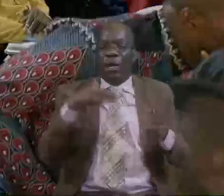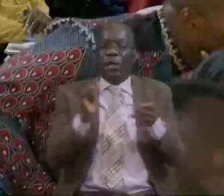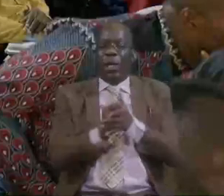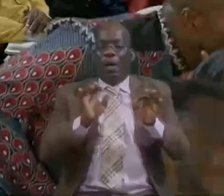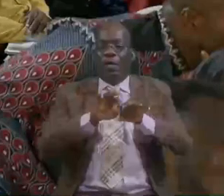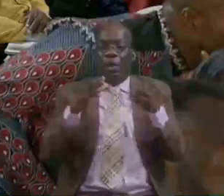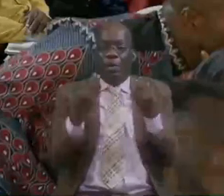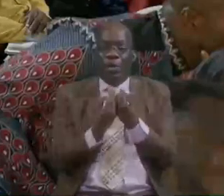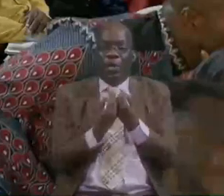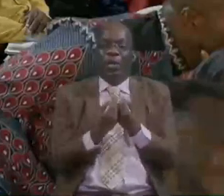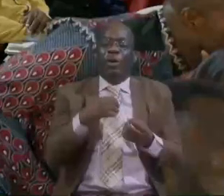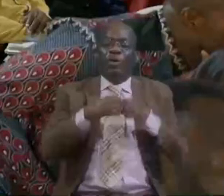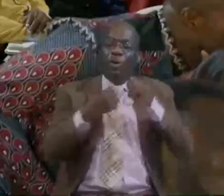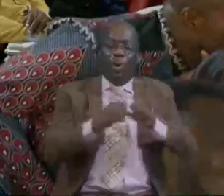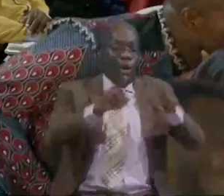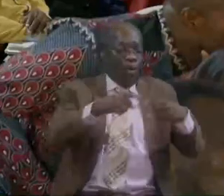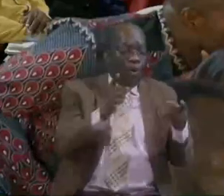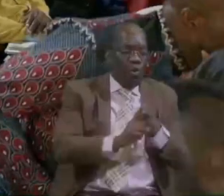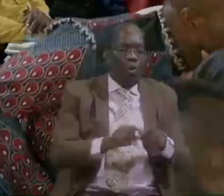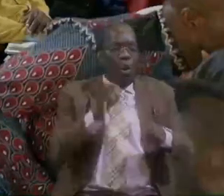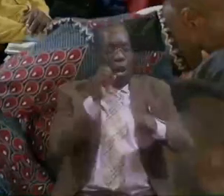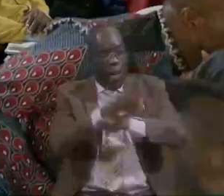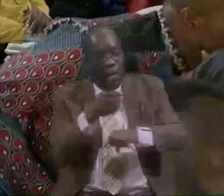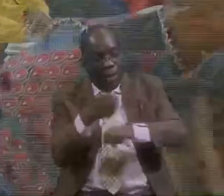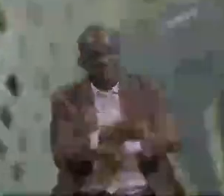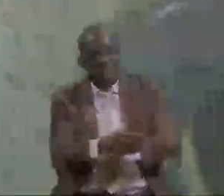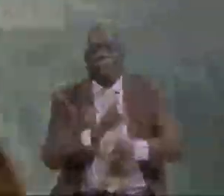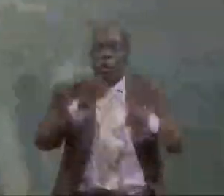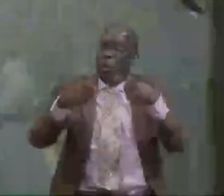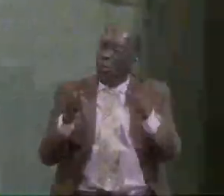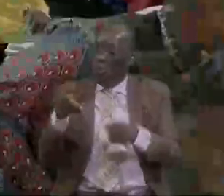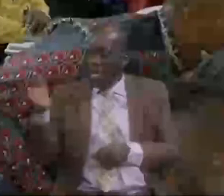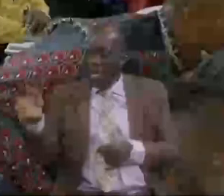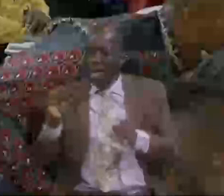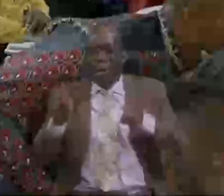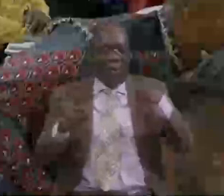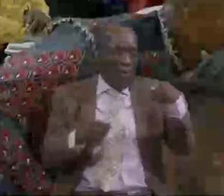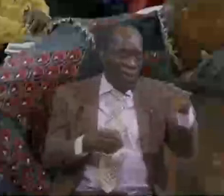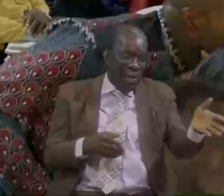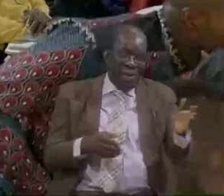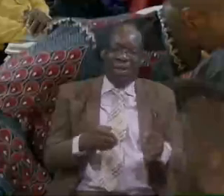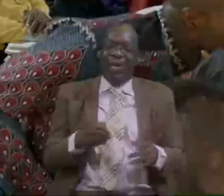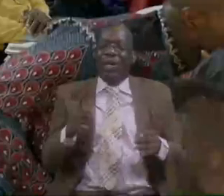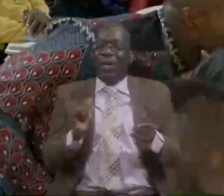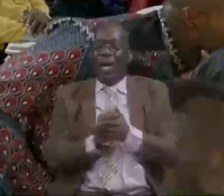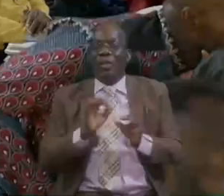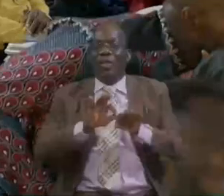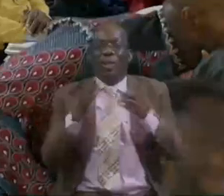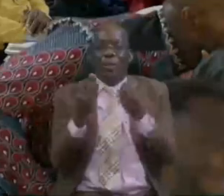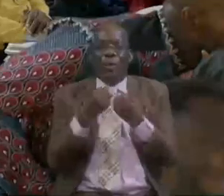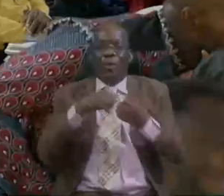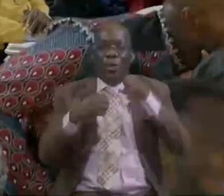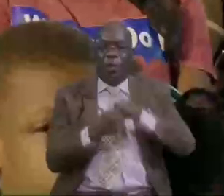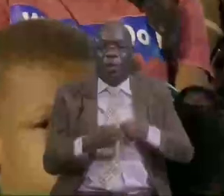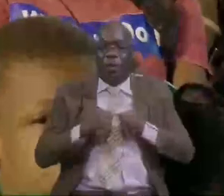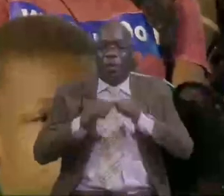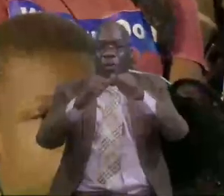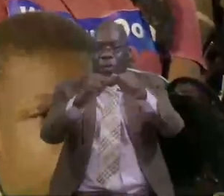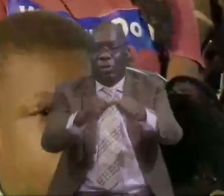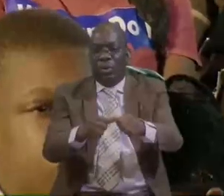et il est allé chez les conseillers, il est allé par là, et le problème familial continue